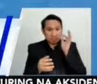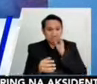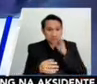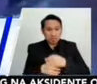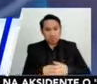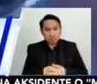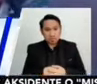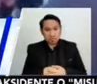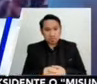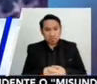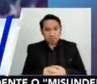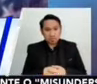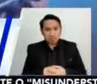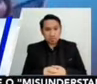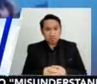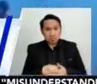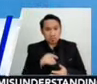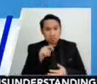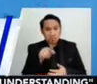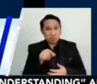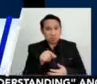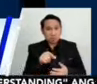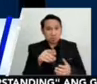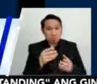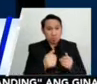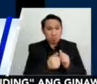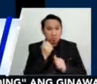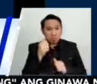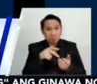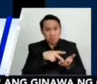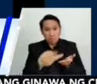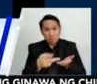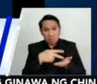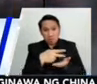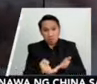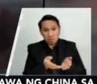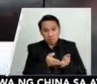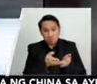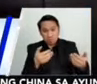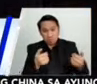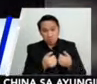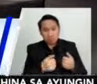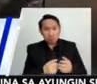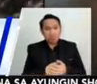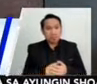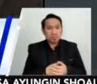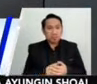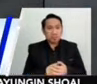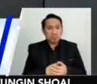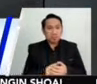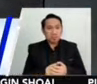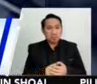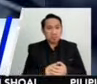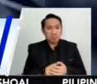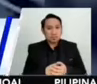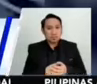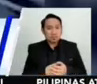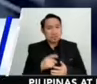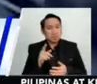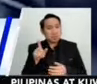pagkakasalpok, halos mahulog ang dalawang sakay ng bangka. Hindi pa rin itinuturing ng gobyerno na armed attack sa ilalim ng Mutual Defense Treaty ang nangyari noong